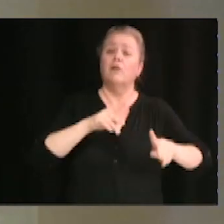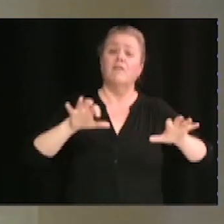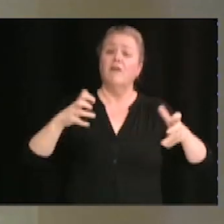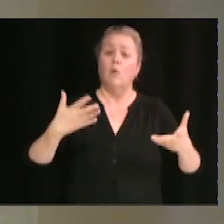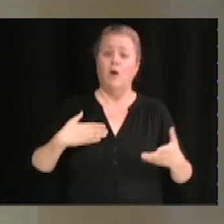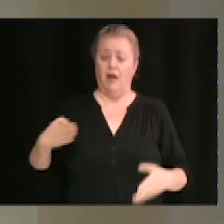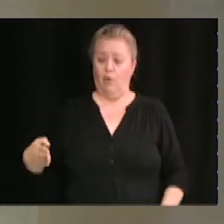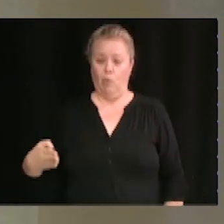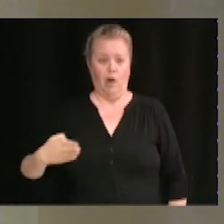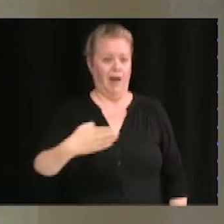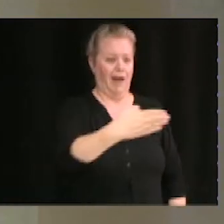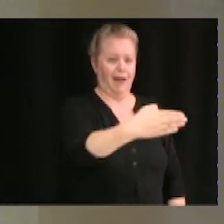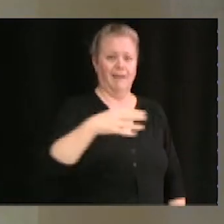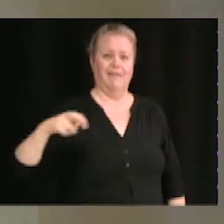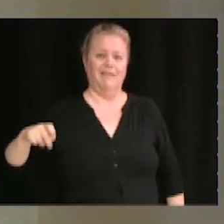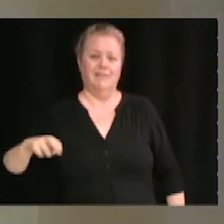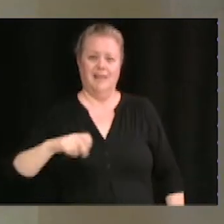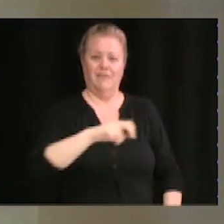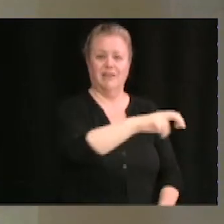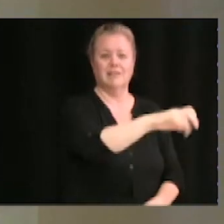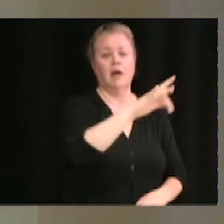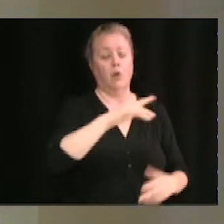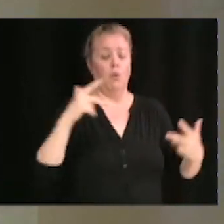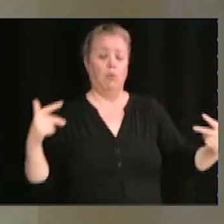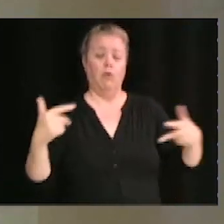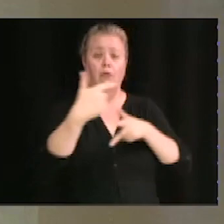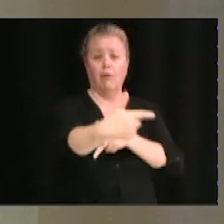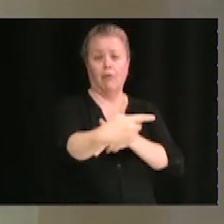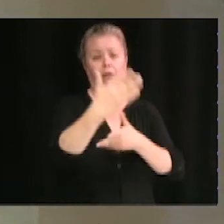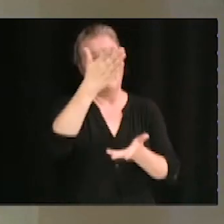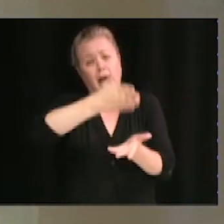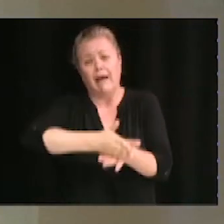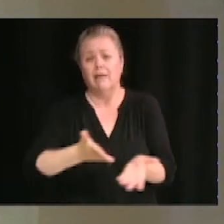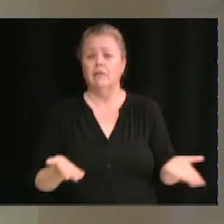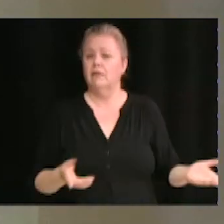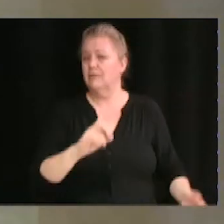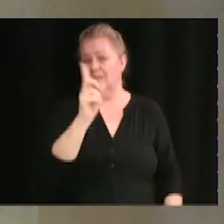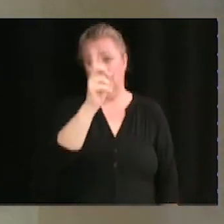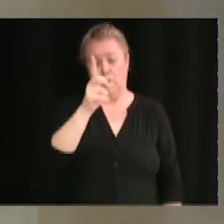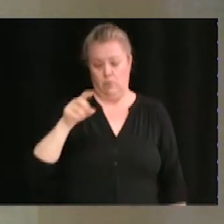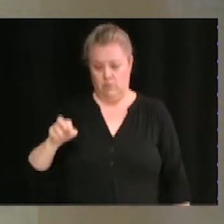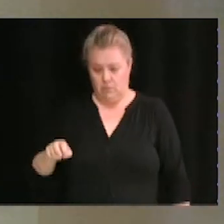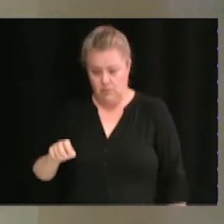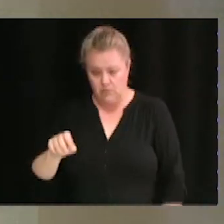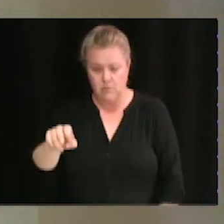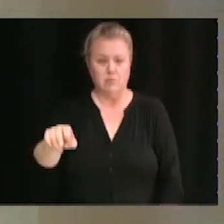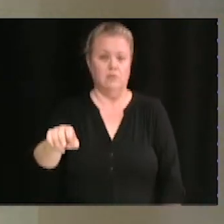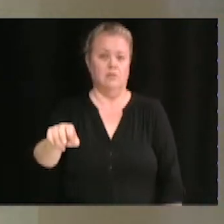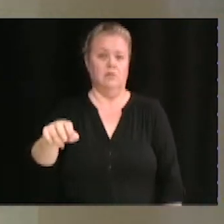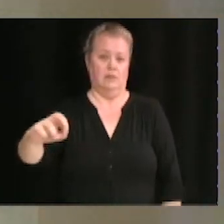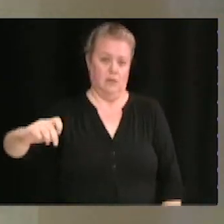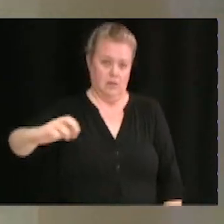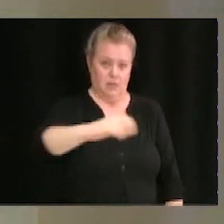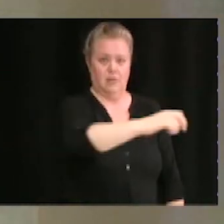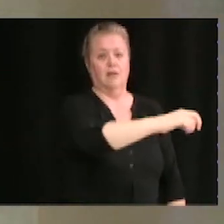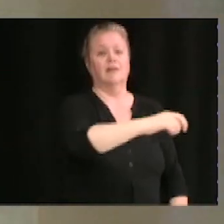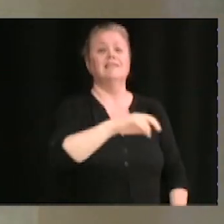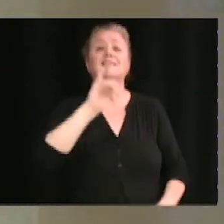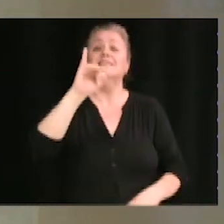interdit de faire ça. Donc, ça va être, il faut traverser en L. C'est pour ceux qui jouent aux échecs. Vous avez ça.